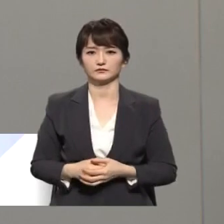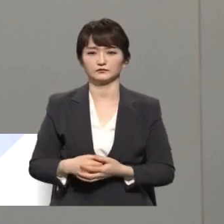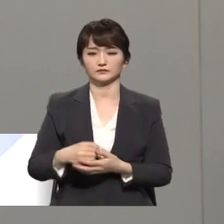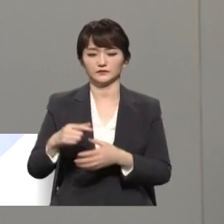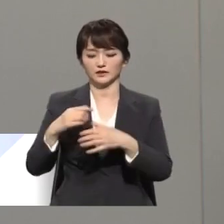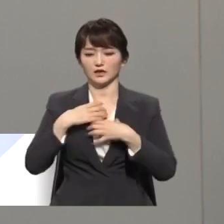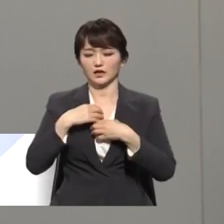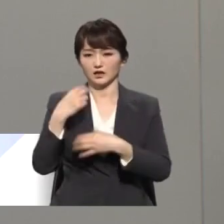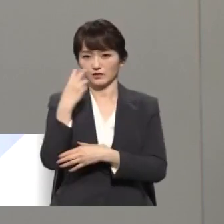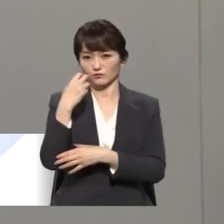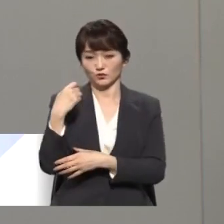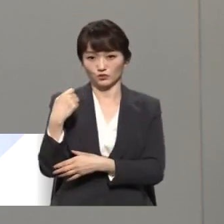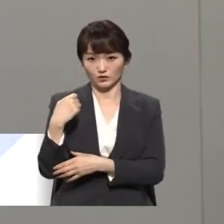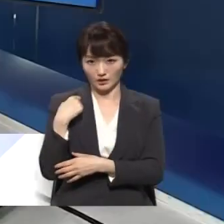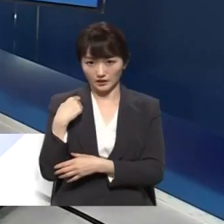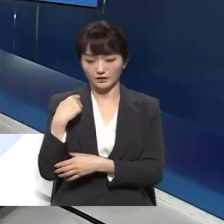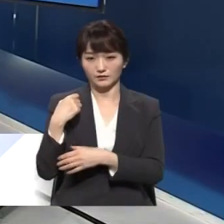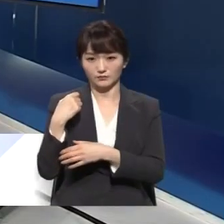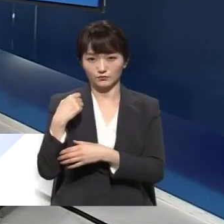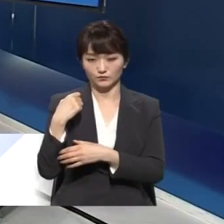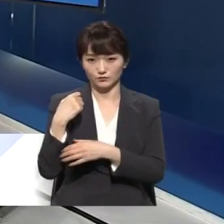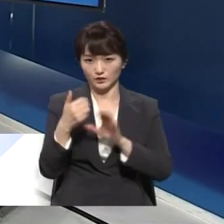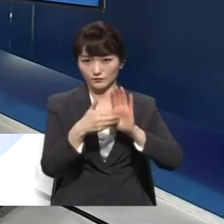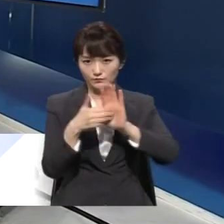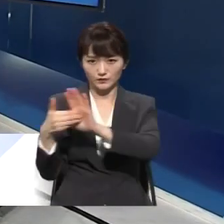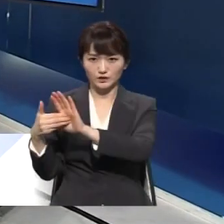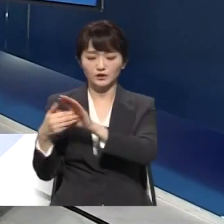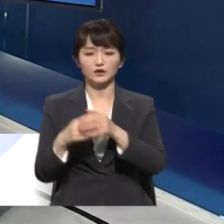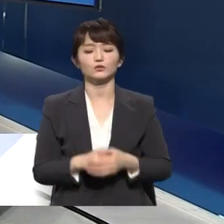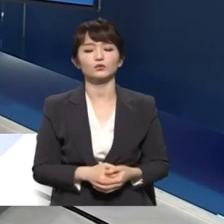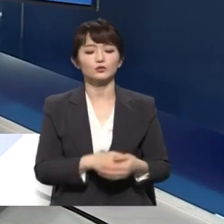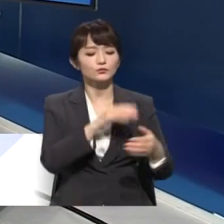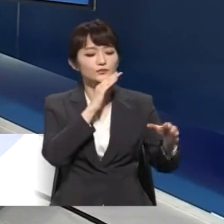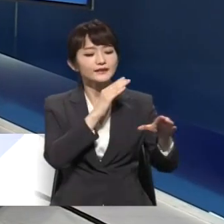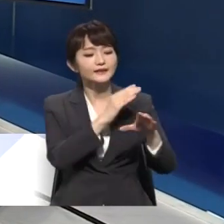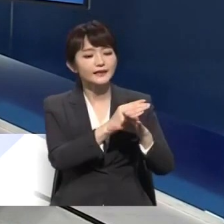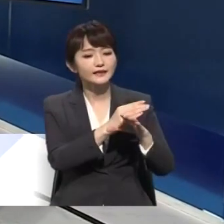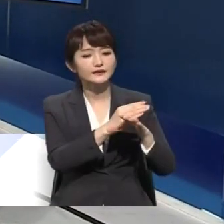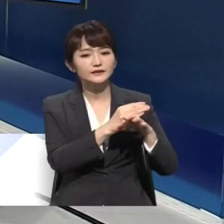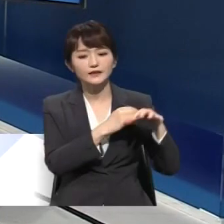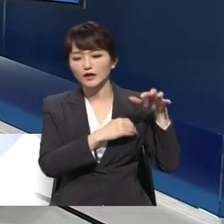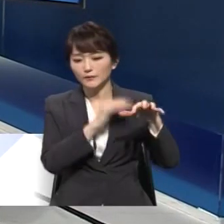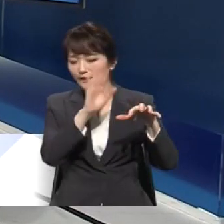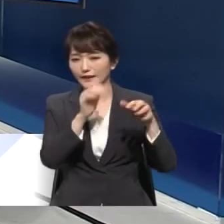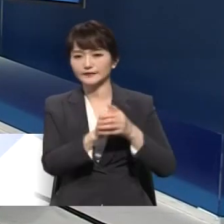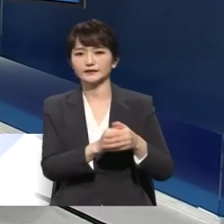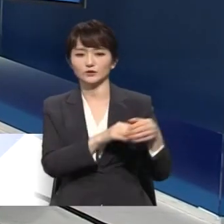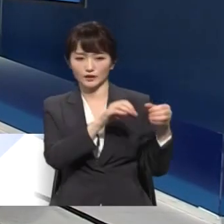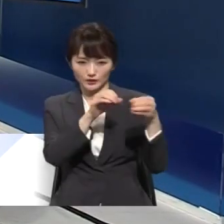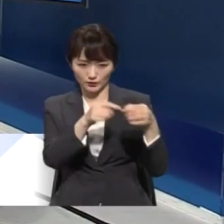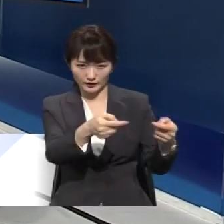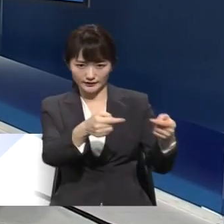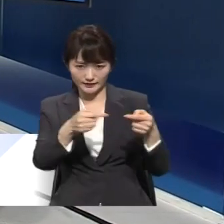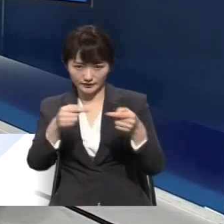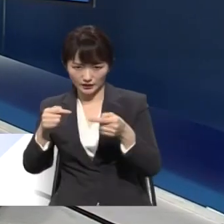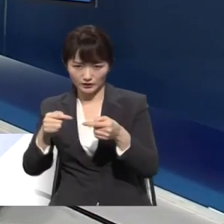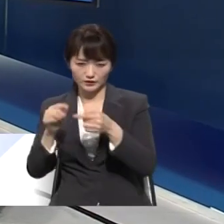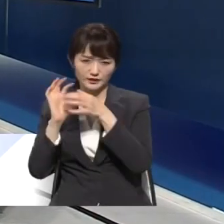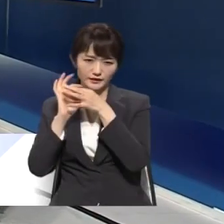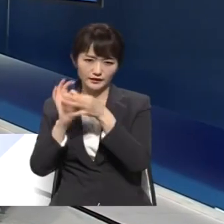전쟁을 맞고 북한을 되어 와 협상으로 유도하는 힘 에 기초한 평화의 외교를 일관되게 추진해 온